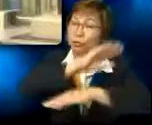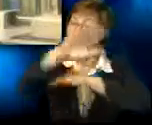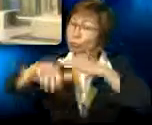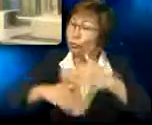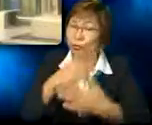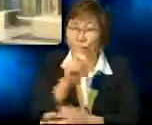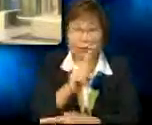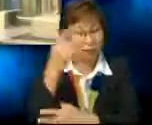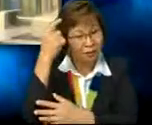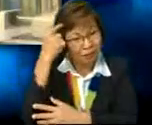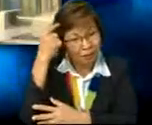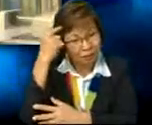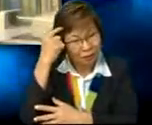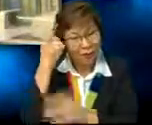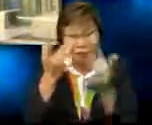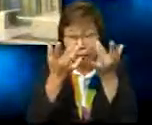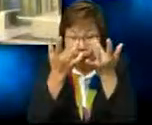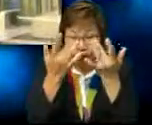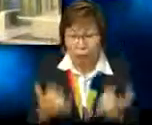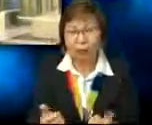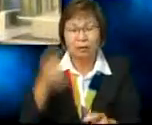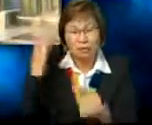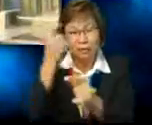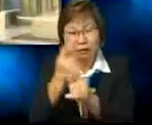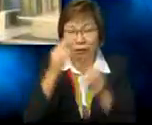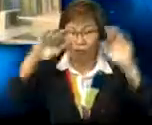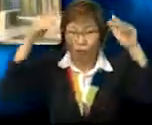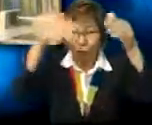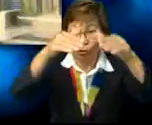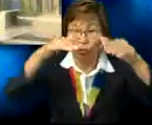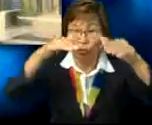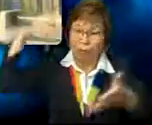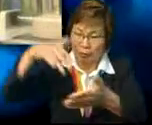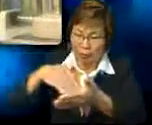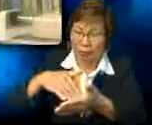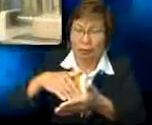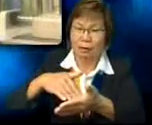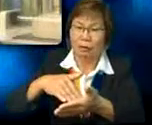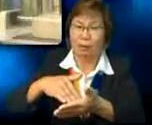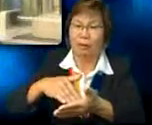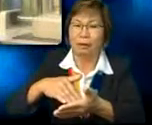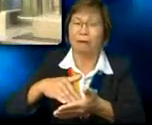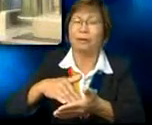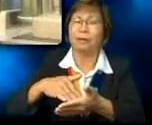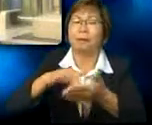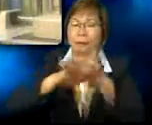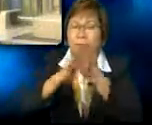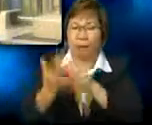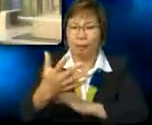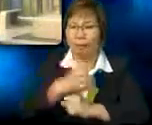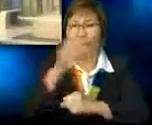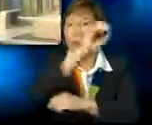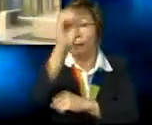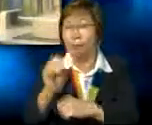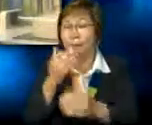jangan fikirkan tentang kanta lekap buat masa ini. Tentukan, fokuskan pelajaran kepada pelajaran untuk mendapat markah yang